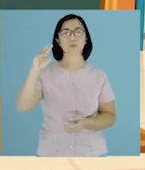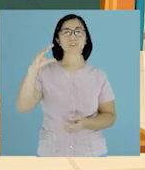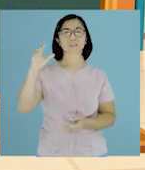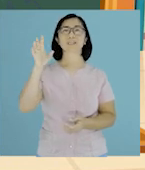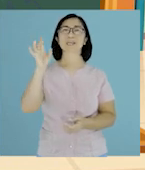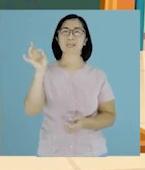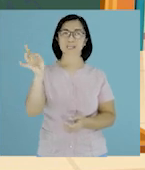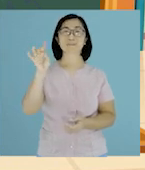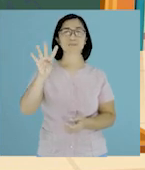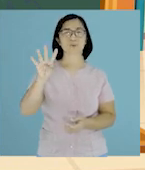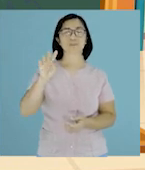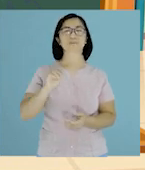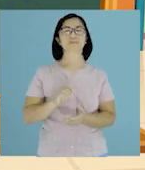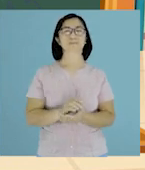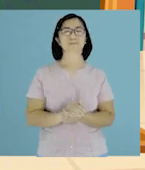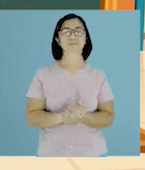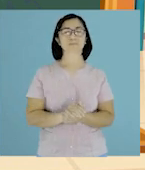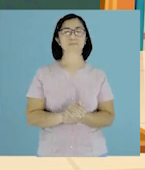284.